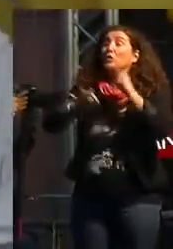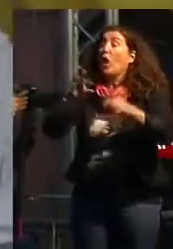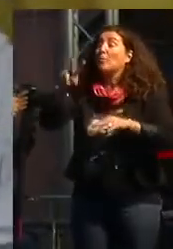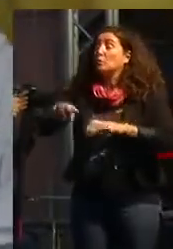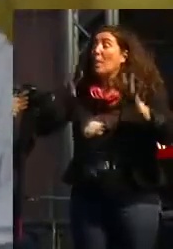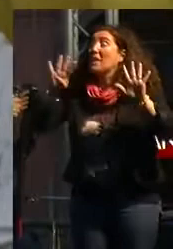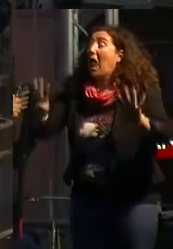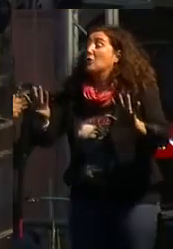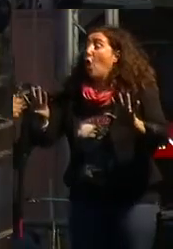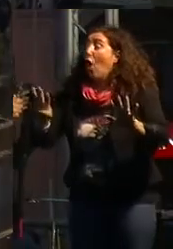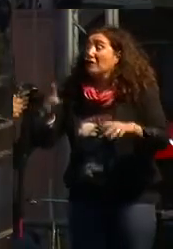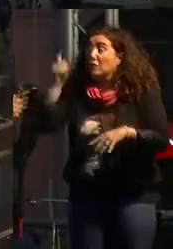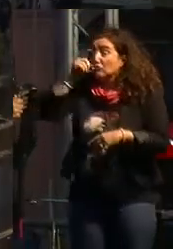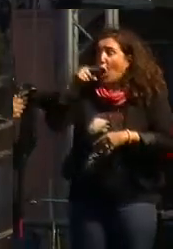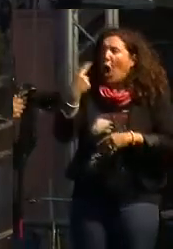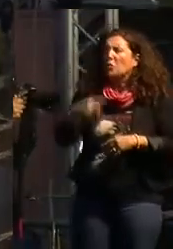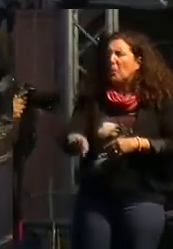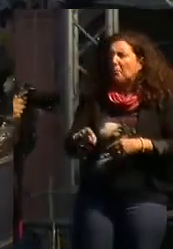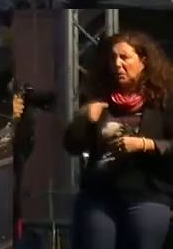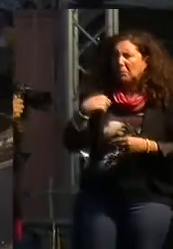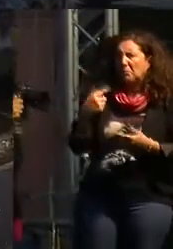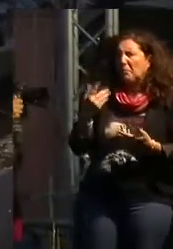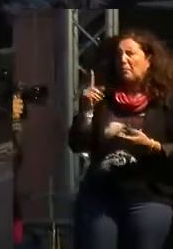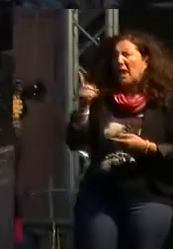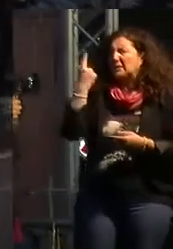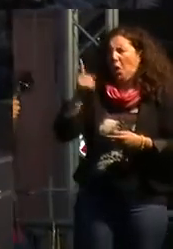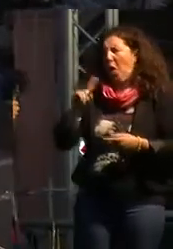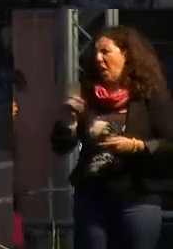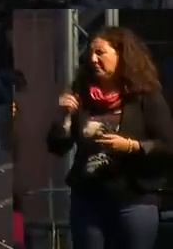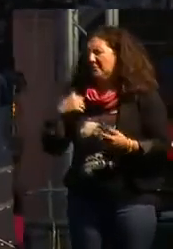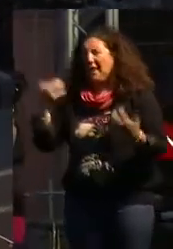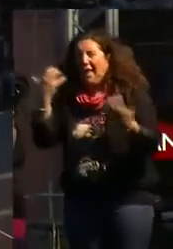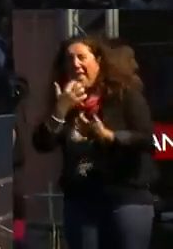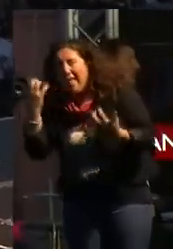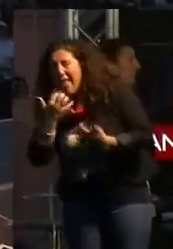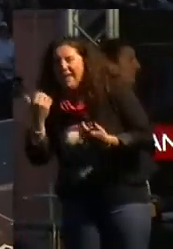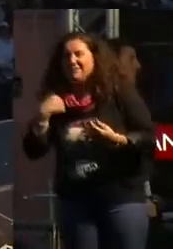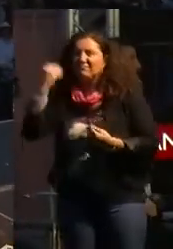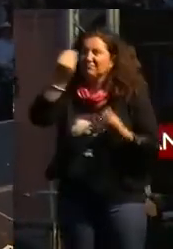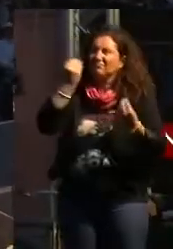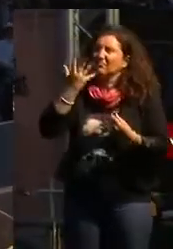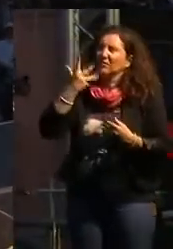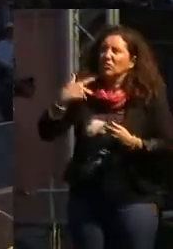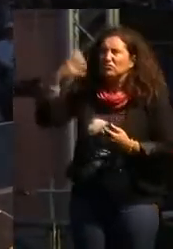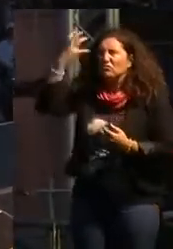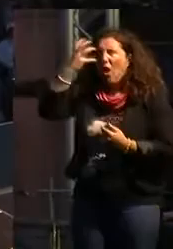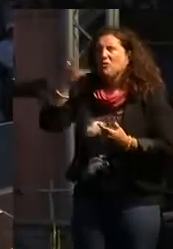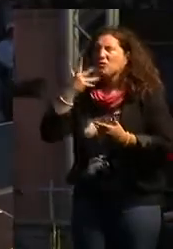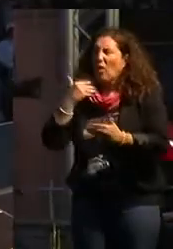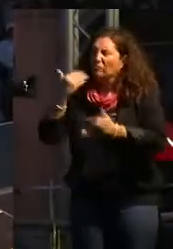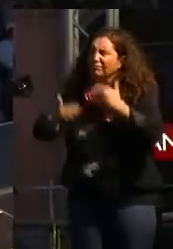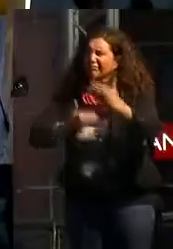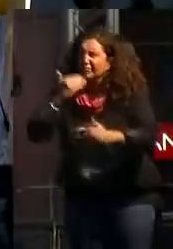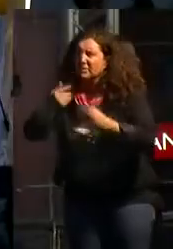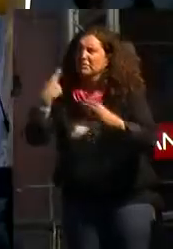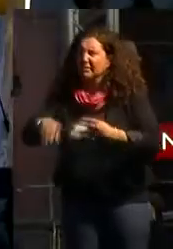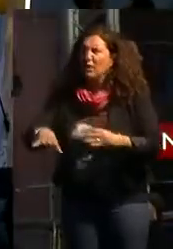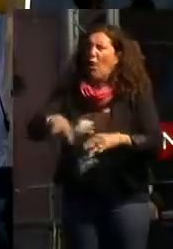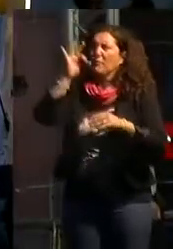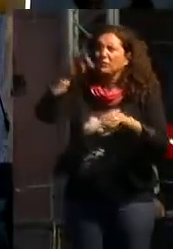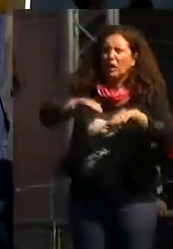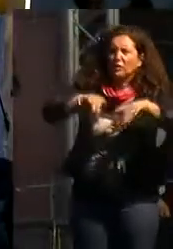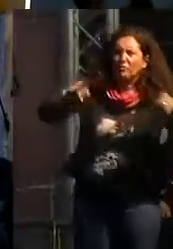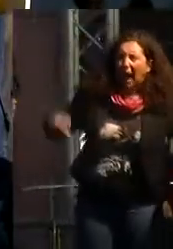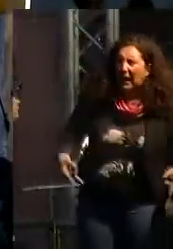Quel giorno non abbiamo fatto nulla di particolare, abbiamo deciso tutti insieme di prenderci un sogno e di portarlo avanti. E abbiamo iniziato a fare banchetti, a